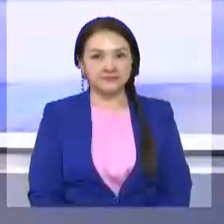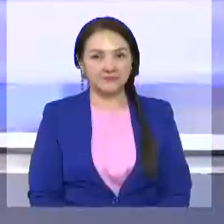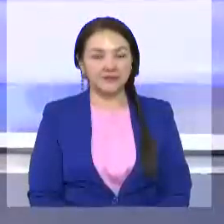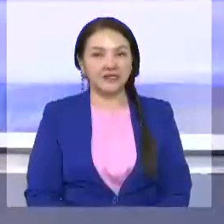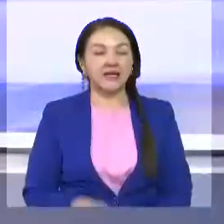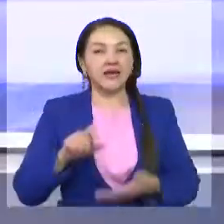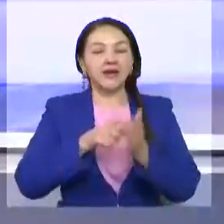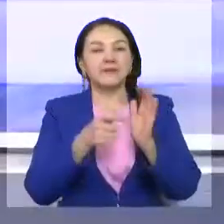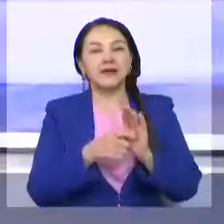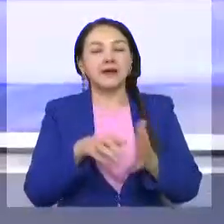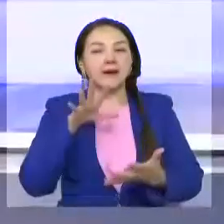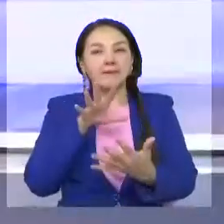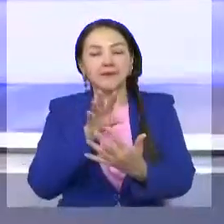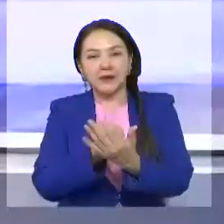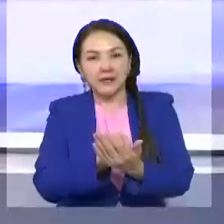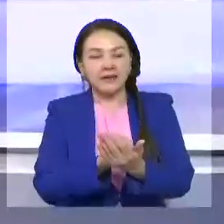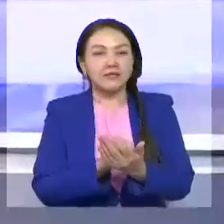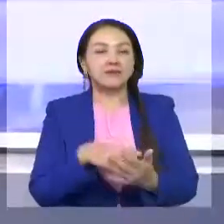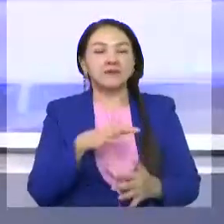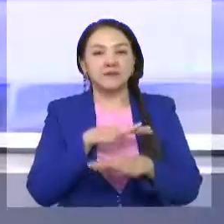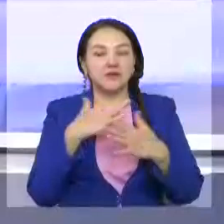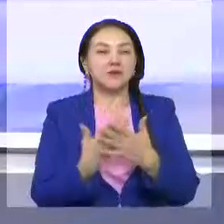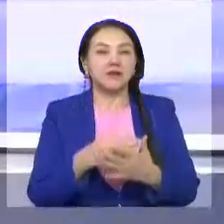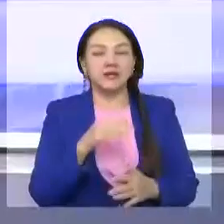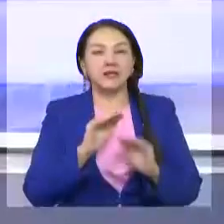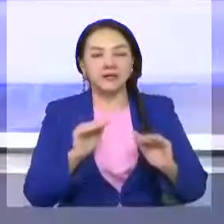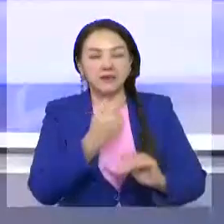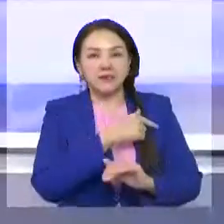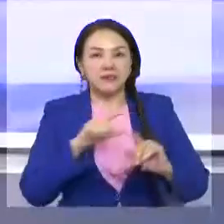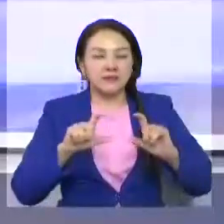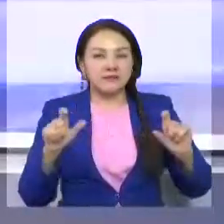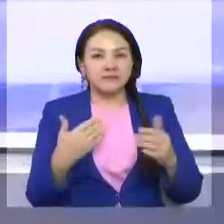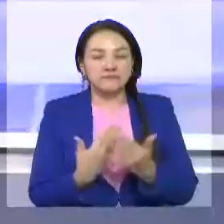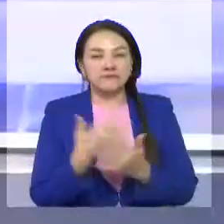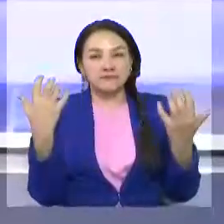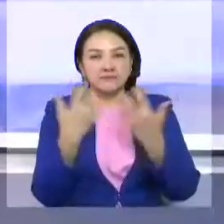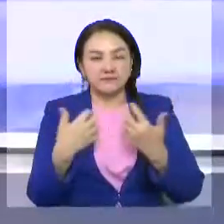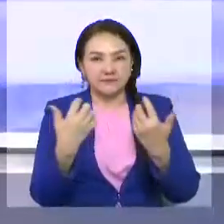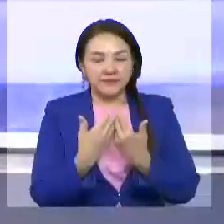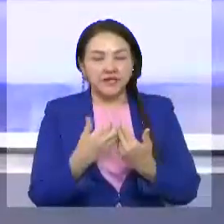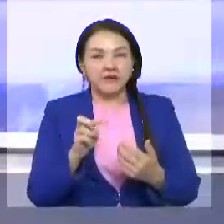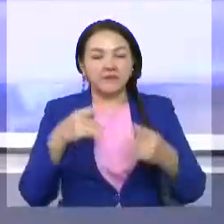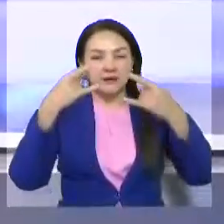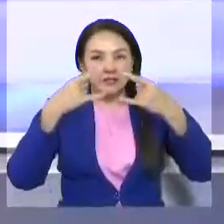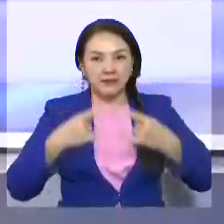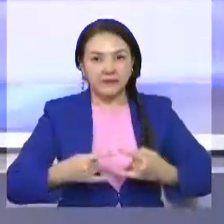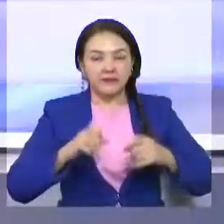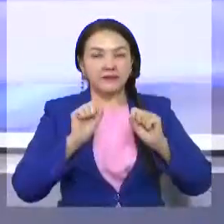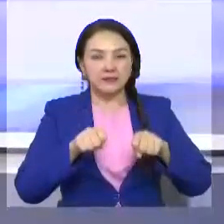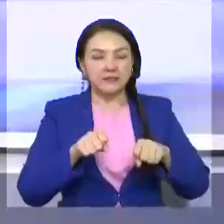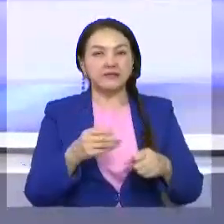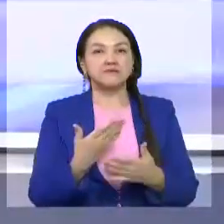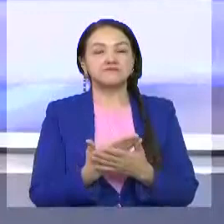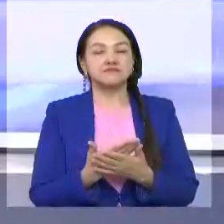в кабинет магнитно-резонансной томографии многопрофильной областной детской больницы поступило новое оборудование МРТ аппарат позволяет проводить